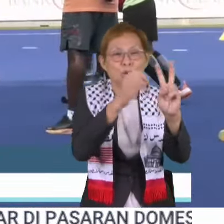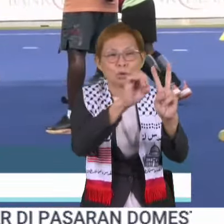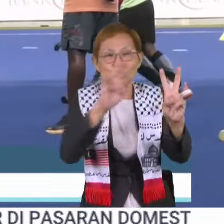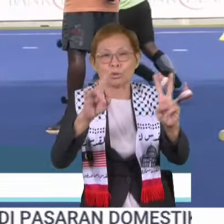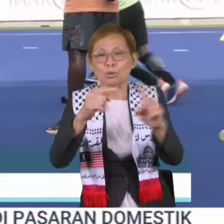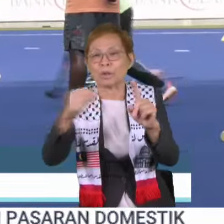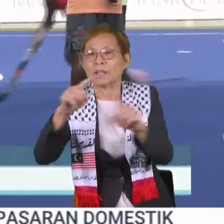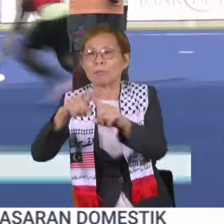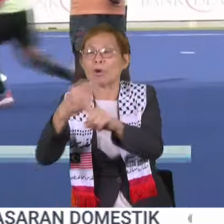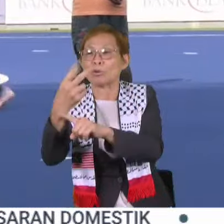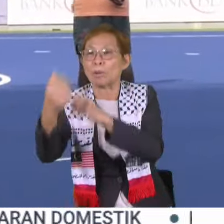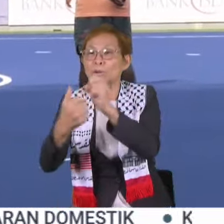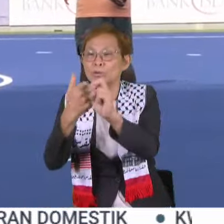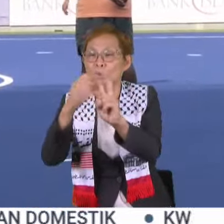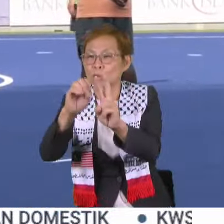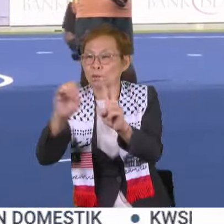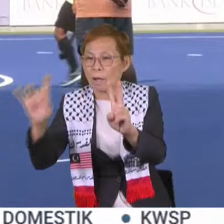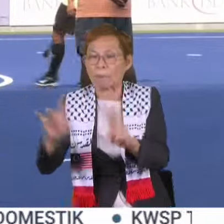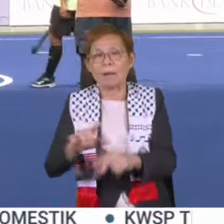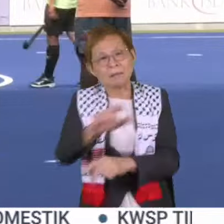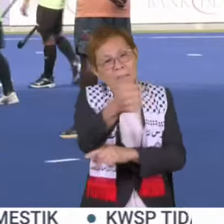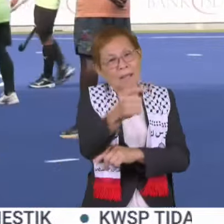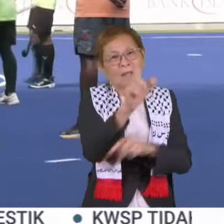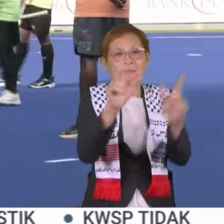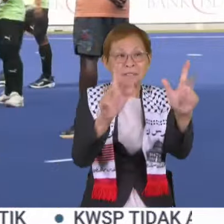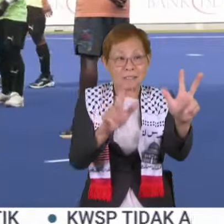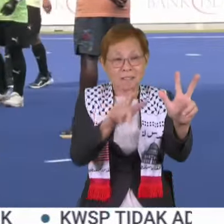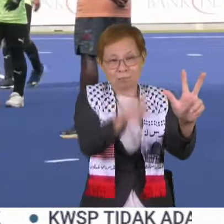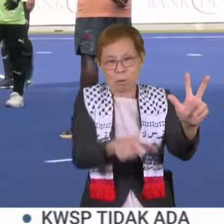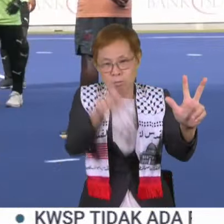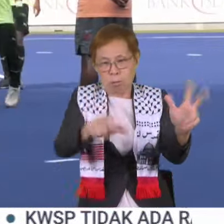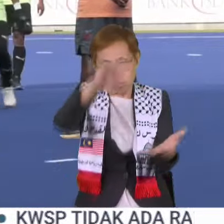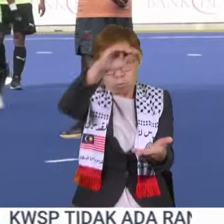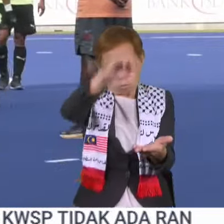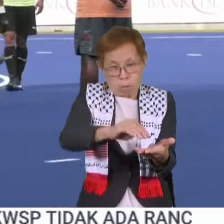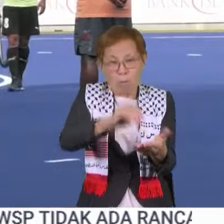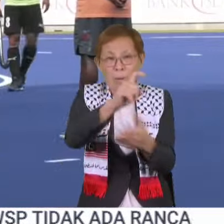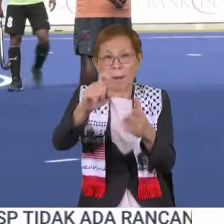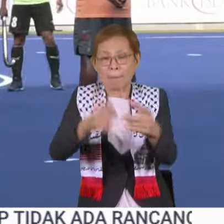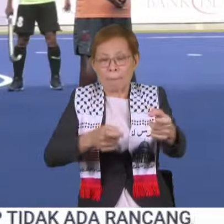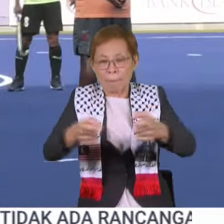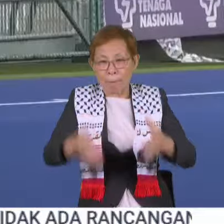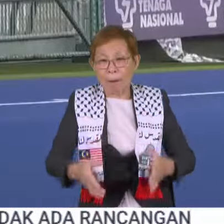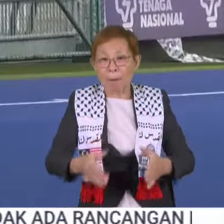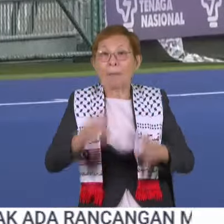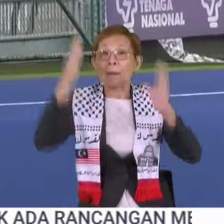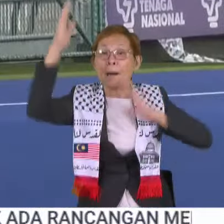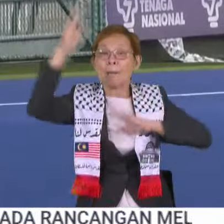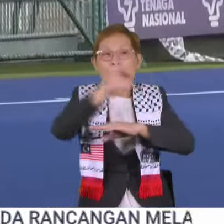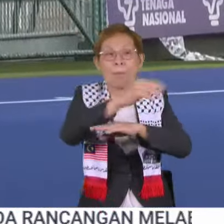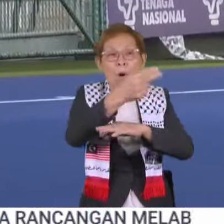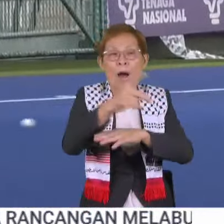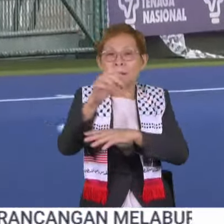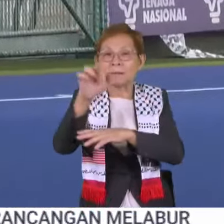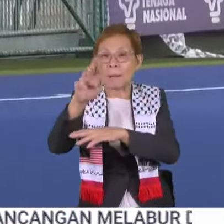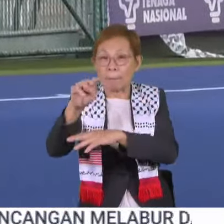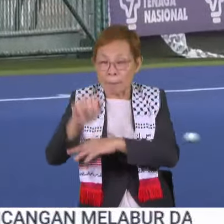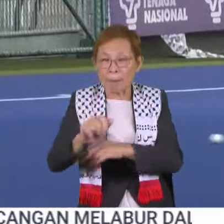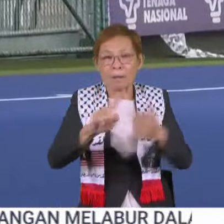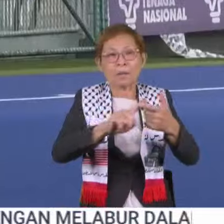2008 selain sarjit tiga calon lain yang disenarai pendek adalah bekas pengendali kebangsaan Mohamad darha Raj